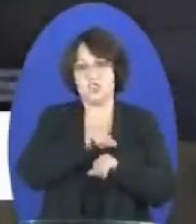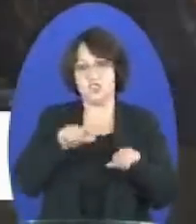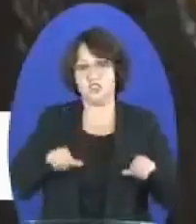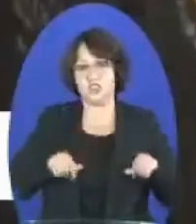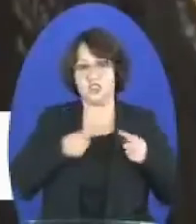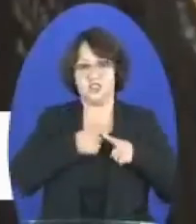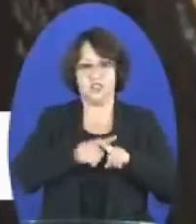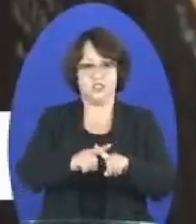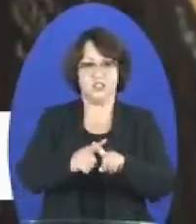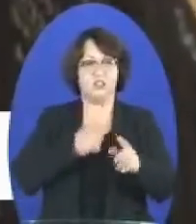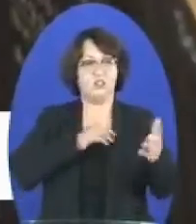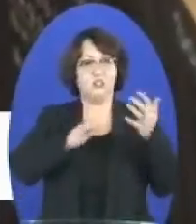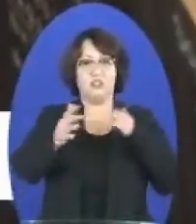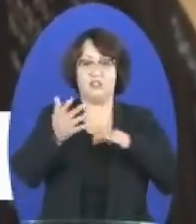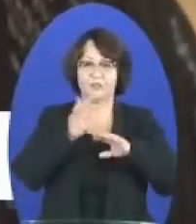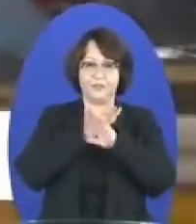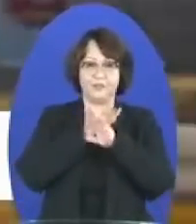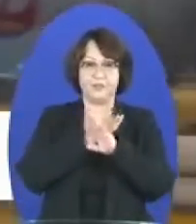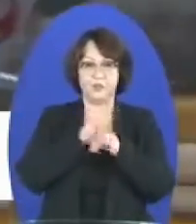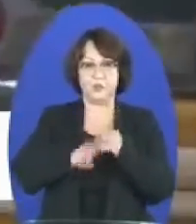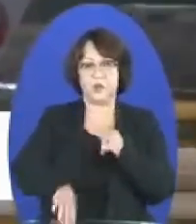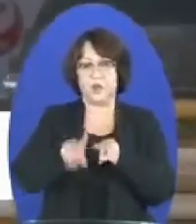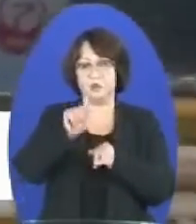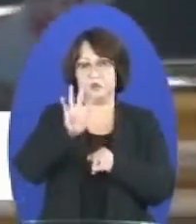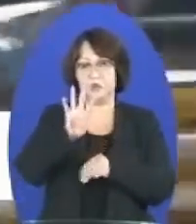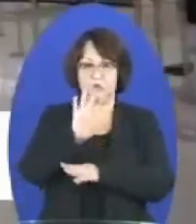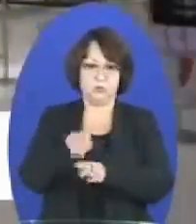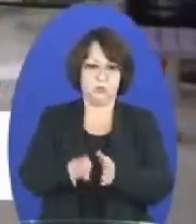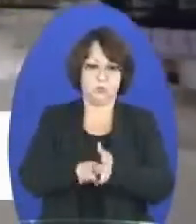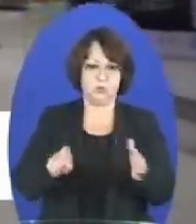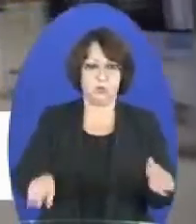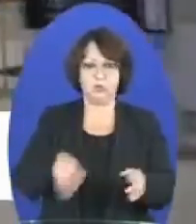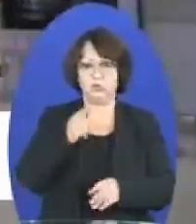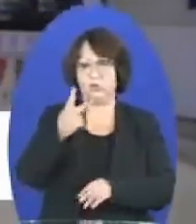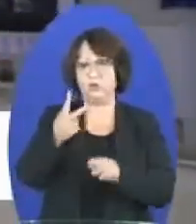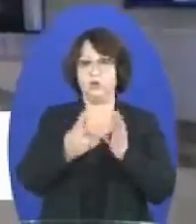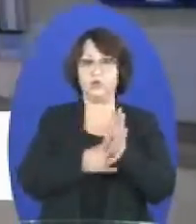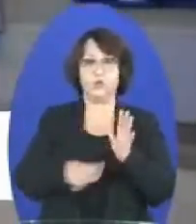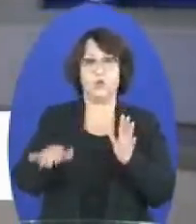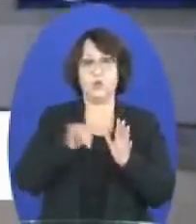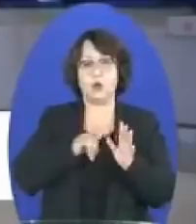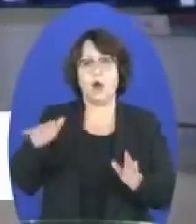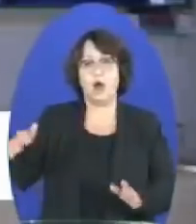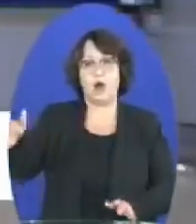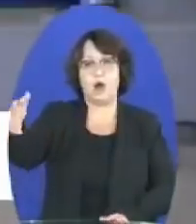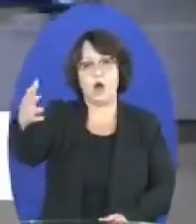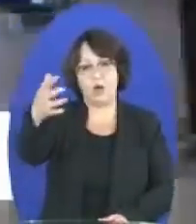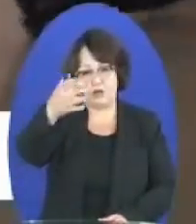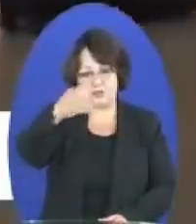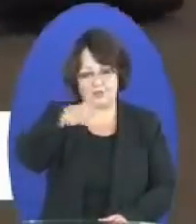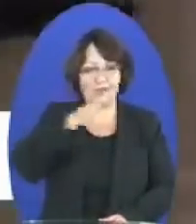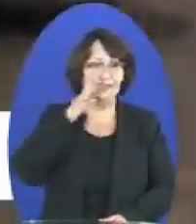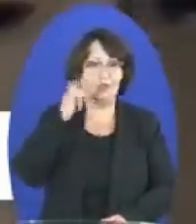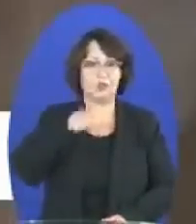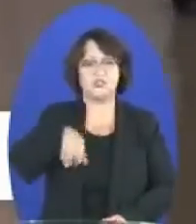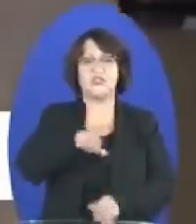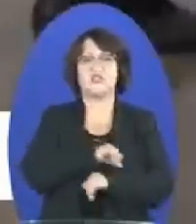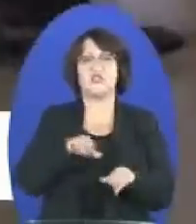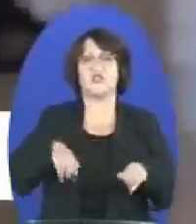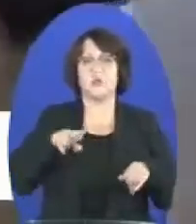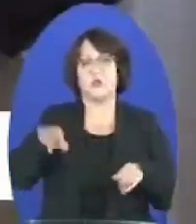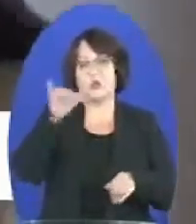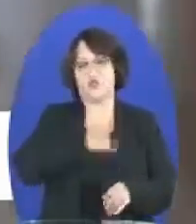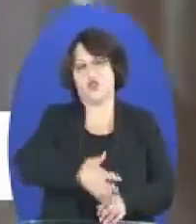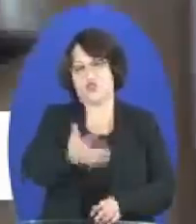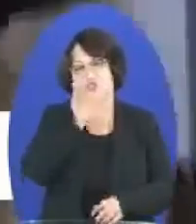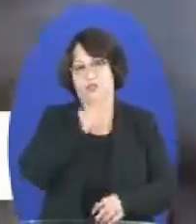байгаа юм. Мөн сүүлийн 14 хоногт дөрөвдсөн 129 улсаар дамжин өнгөрсөн зорьдсон бусад улсын иргэд ч гэсэн мөн Япон